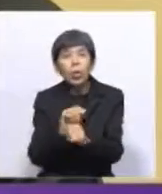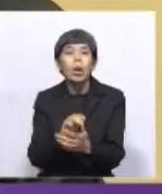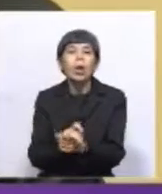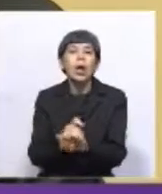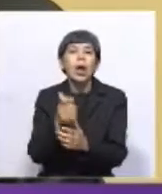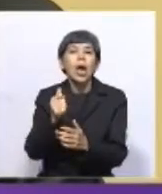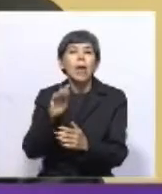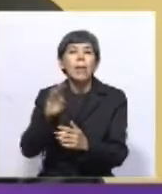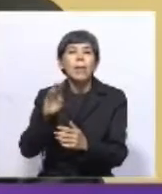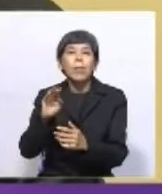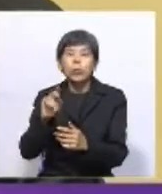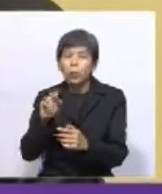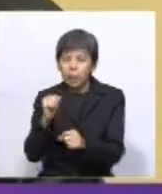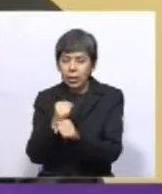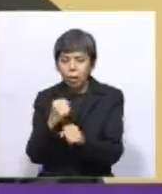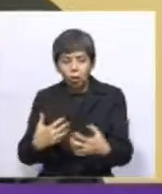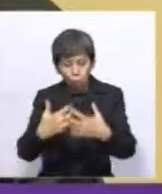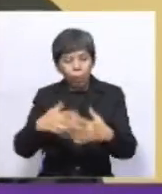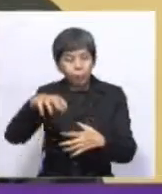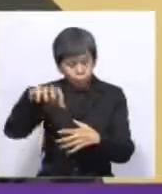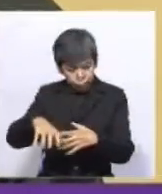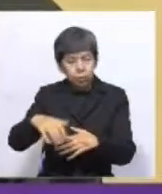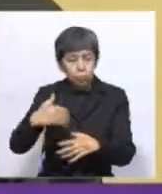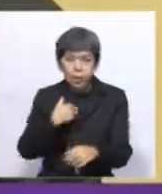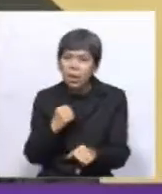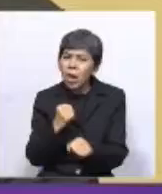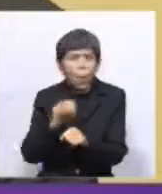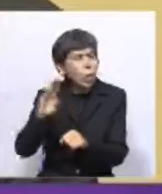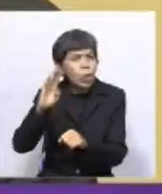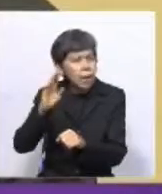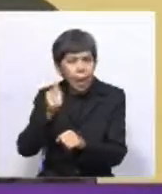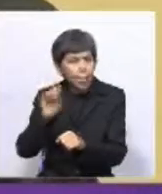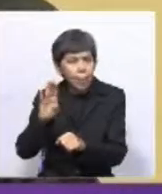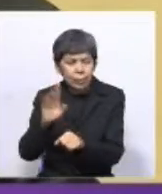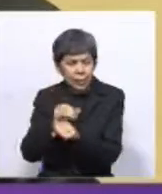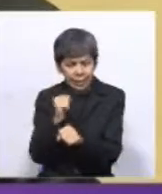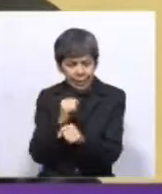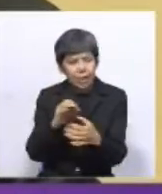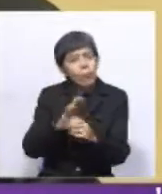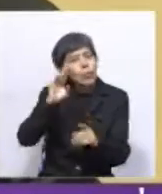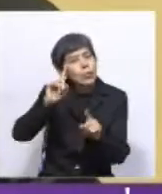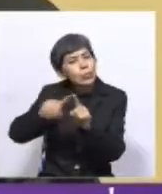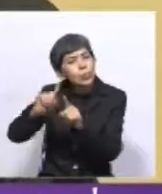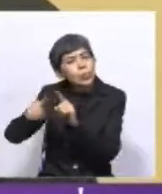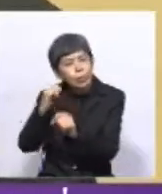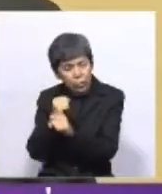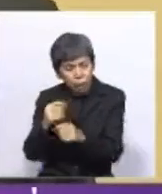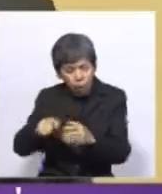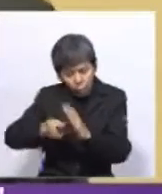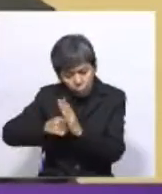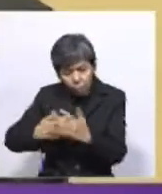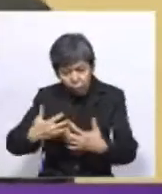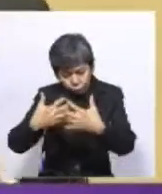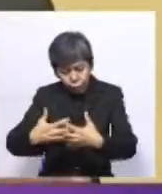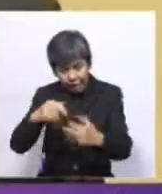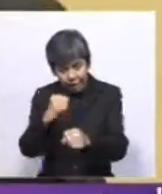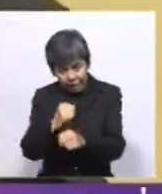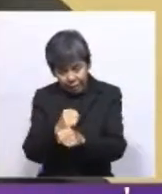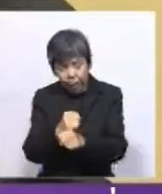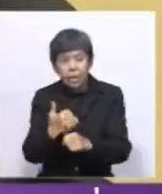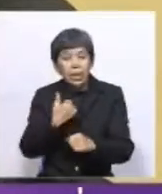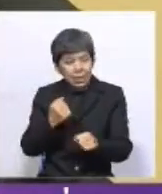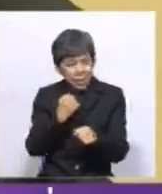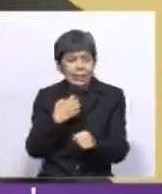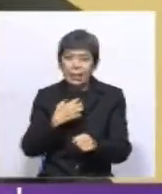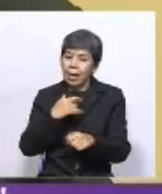ก็จะมีโรงงานอยู่ที่นี่ไม่ใช่บริษัทของ Airbus นะฮะจะเป็นบริษัทอื่นๆที่ผลิตชิ้นส่วนก็จะเป็นโอกาสในการที่